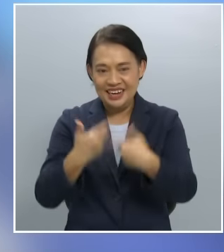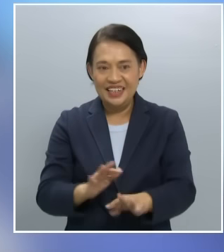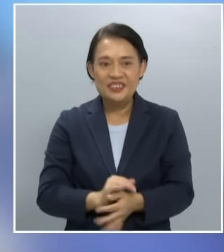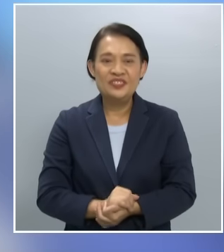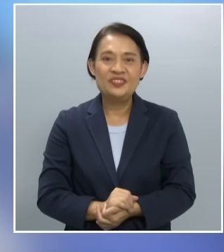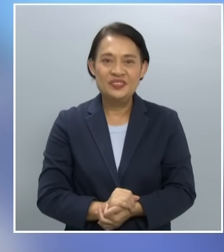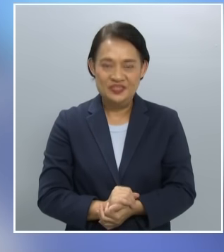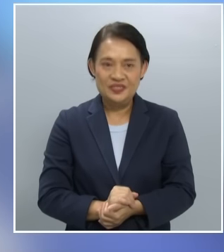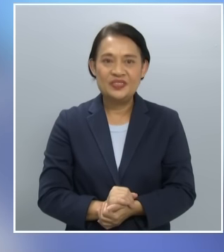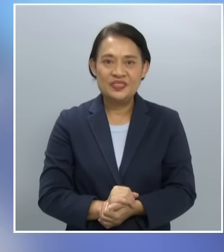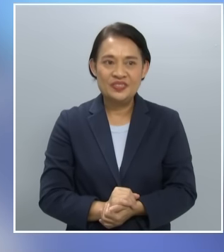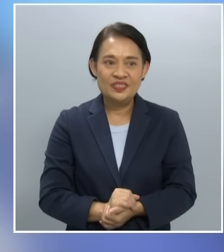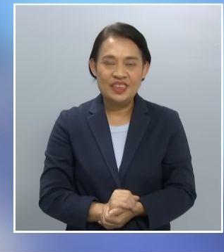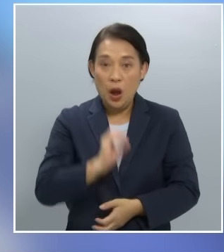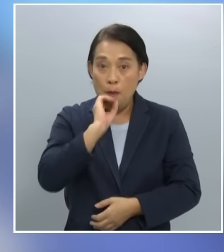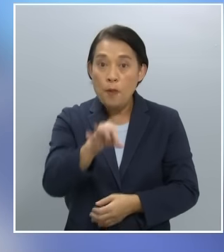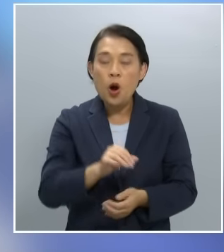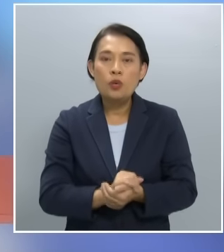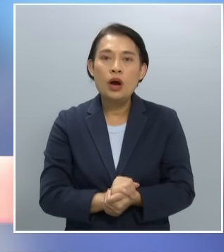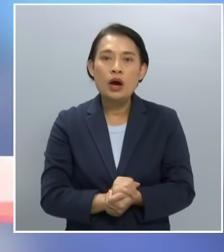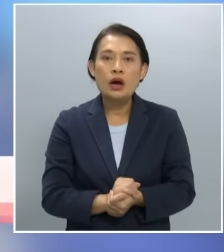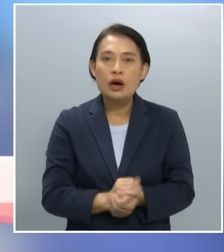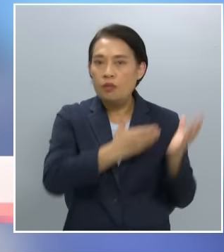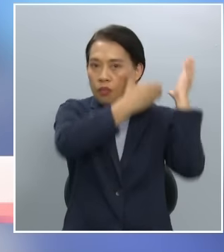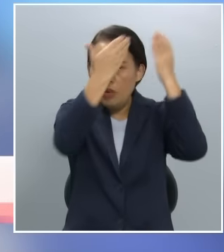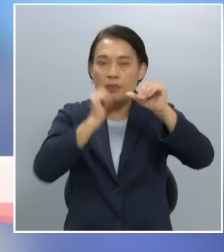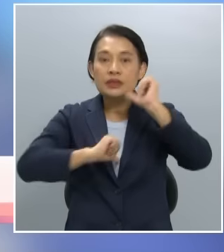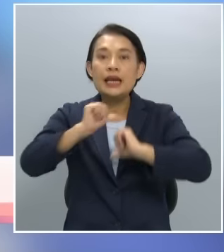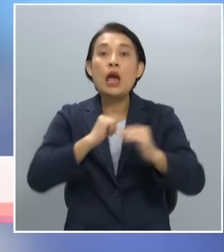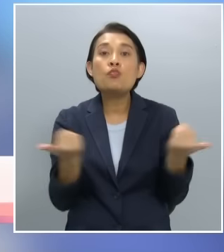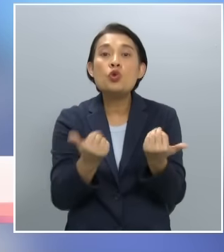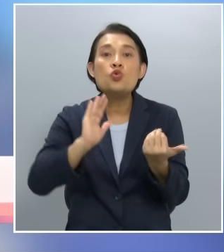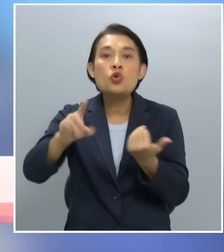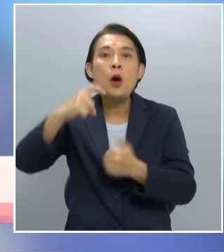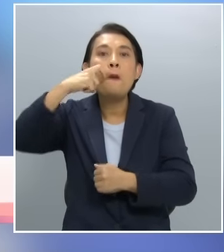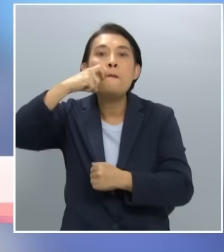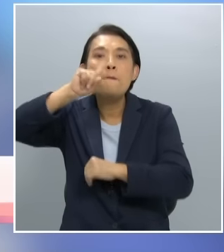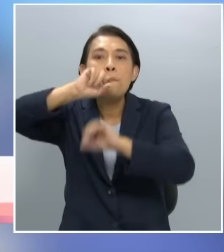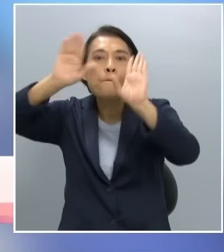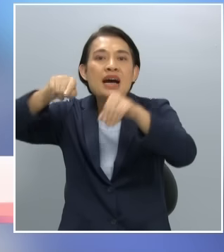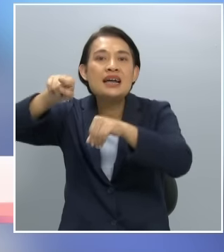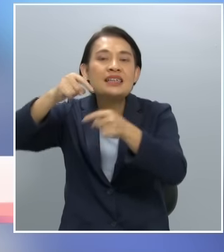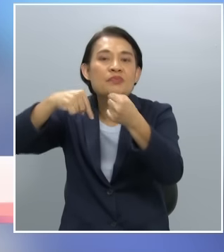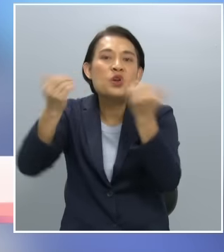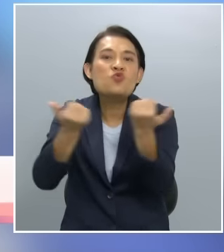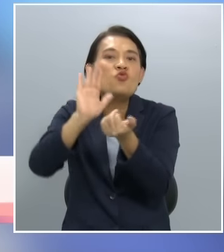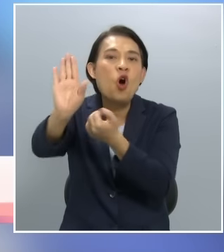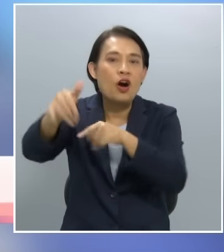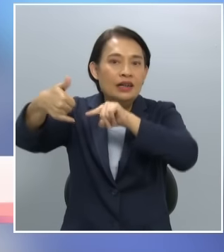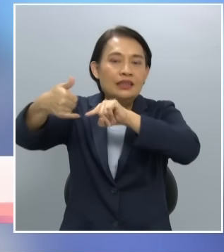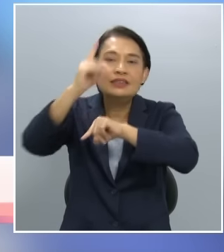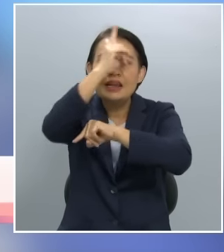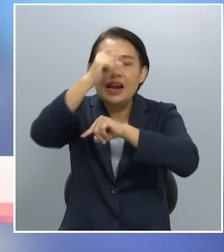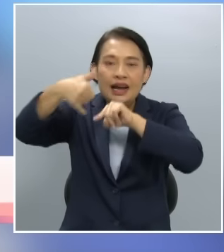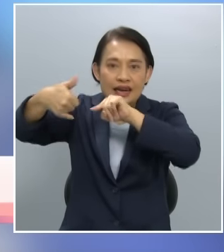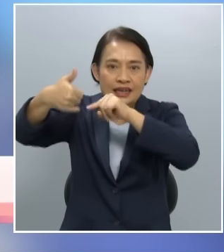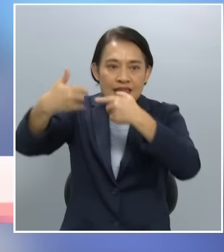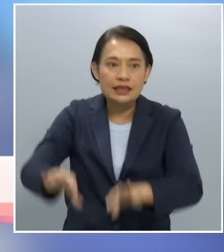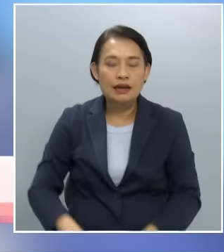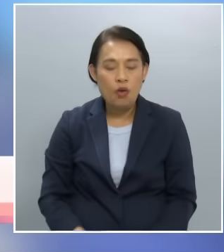บอกว่าก็จะได้เล่นเป็นลูกของพี่เบิร์ดธงชัยทางบอมบอกว่าดีใจมากเลยทำอะไรไม่ถูกเหมือนกับฝันจะได้เล่น